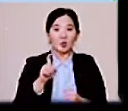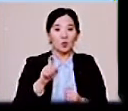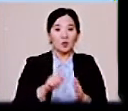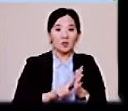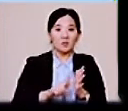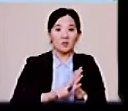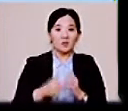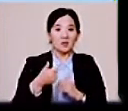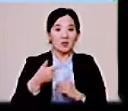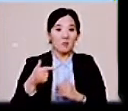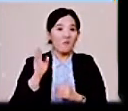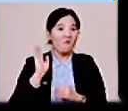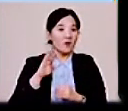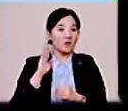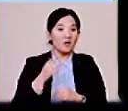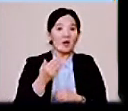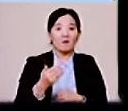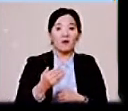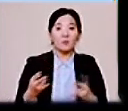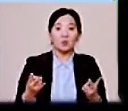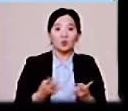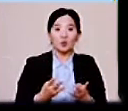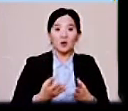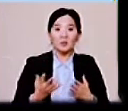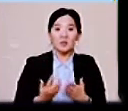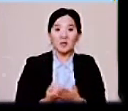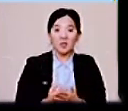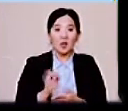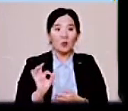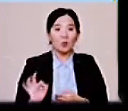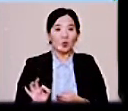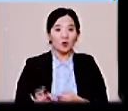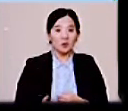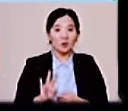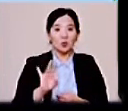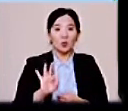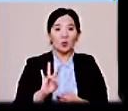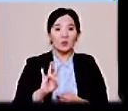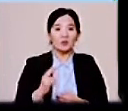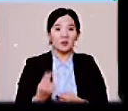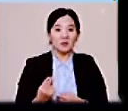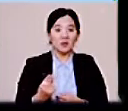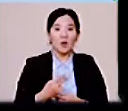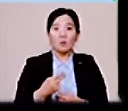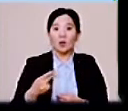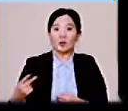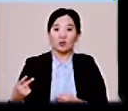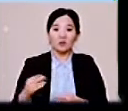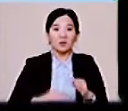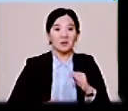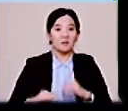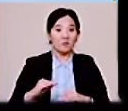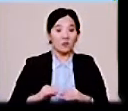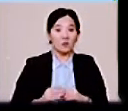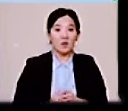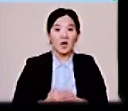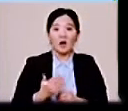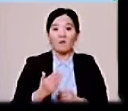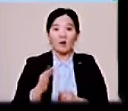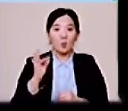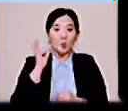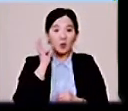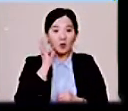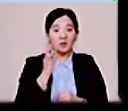граммах воды. Вам нужно будет определить процентную концентрацию полученного раствора. Вы